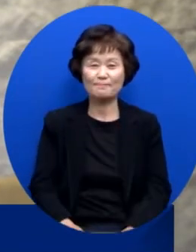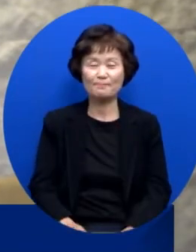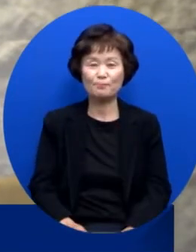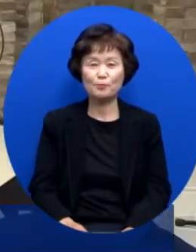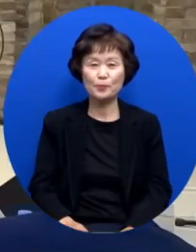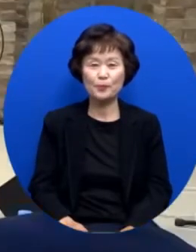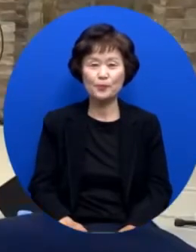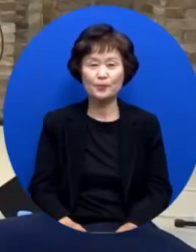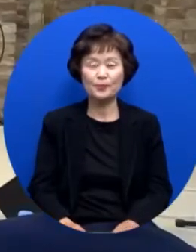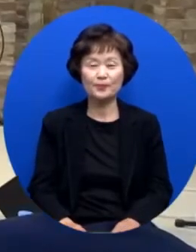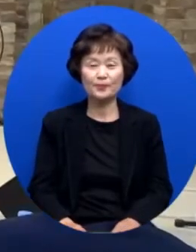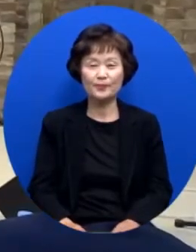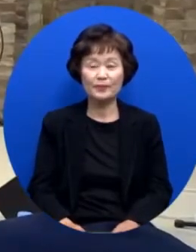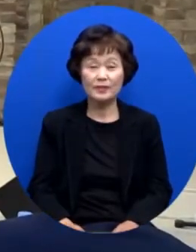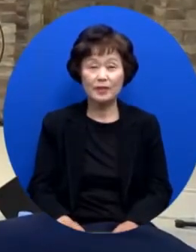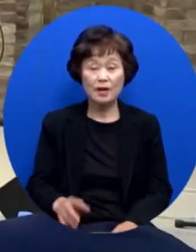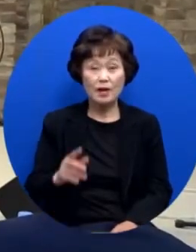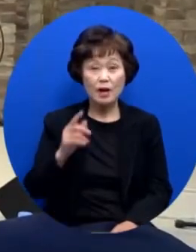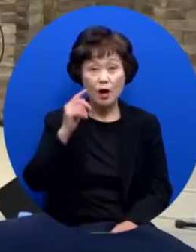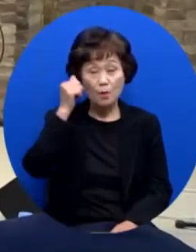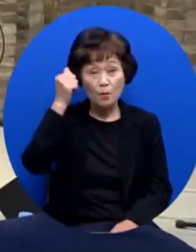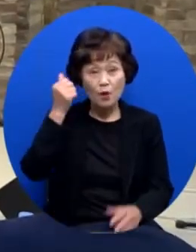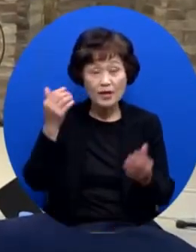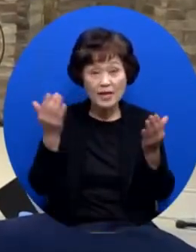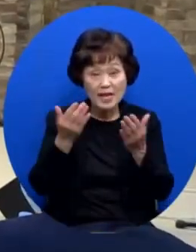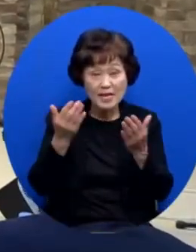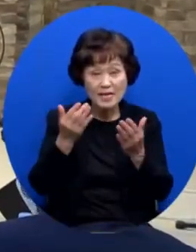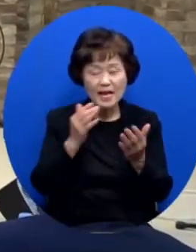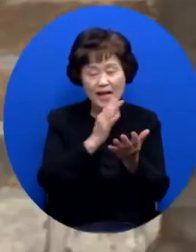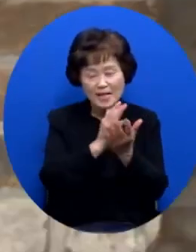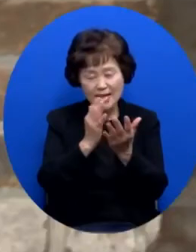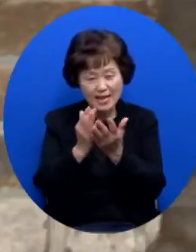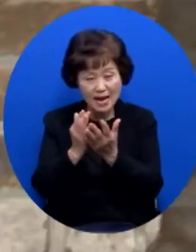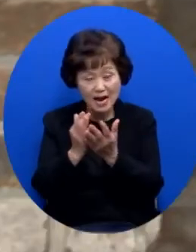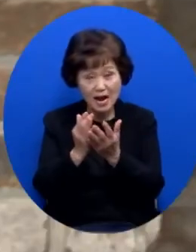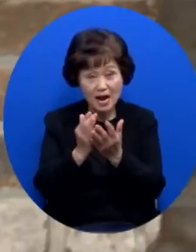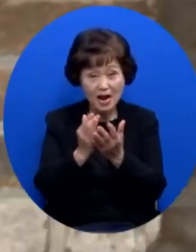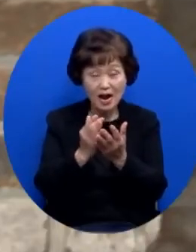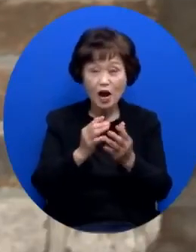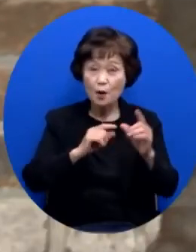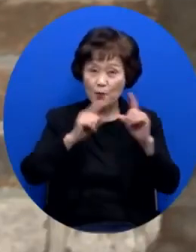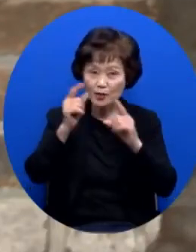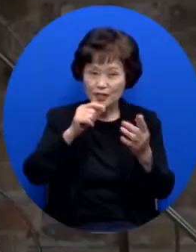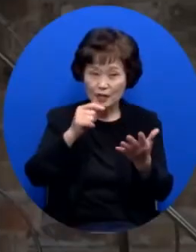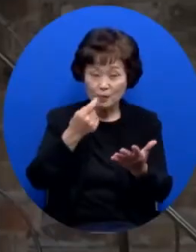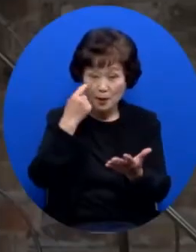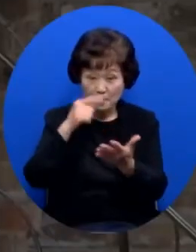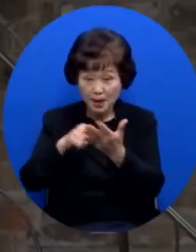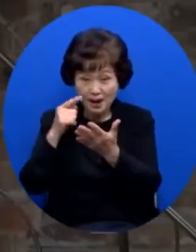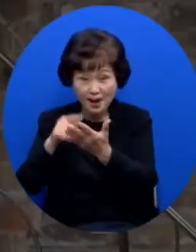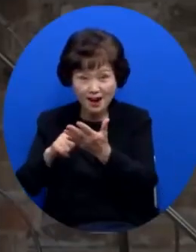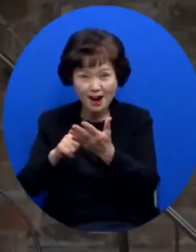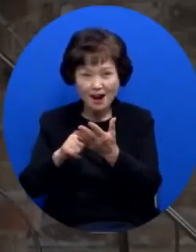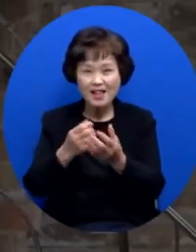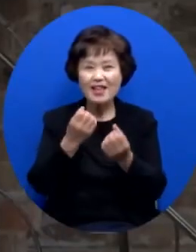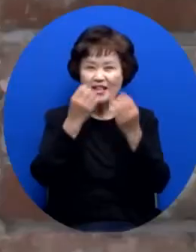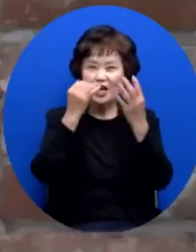되었습니다. 목회 현장의 다양한 사례를 발굴하는 공모전, 선교하는 교회가 되기 위한 새로운